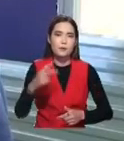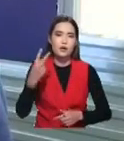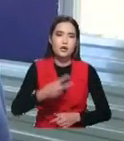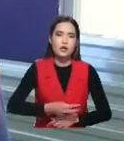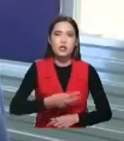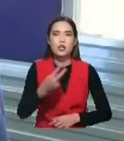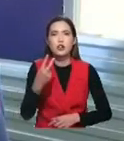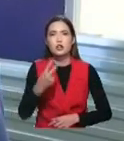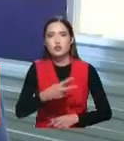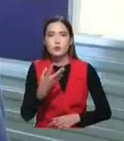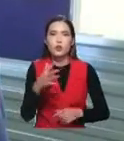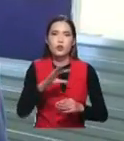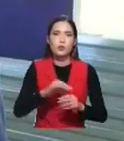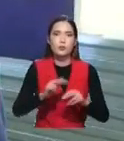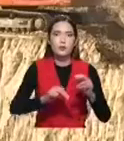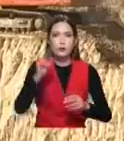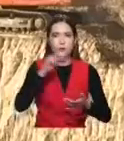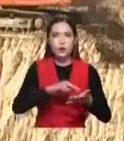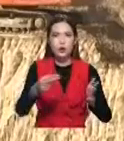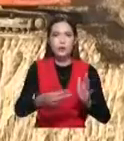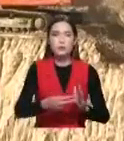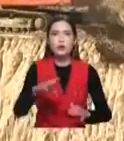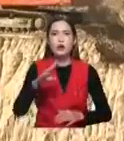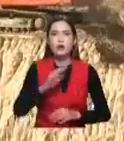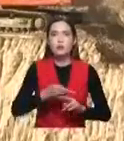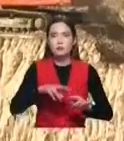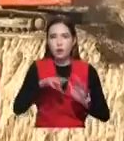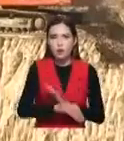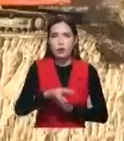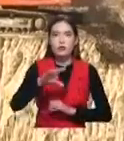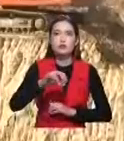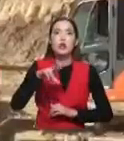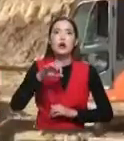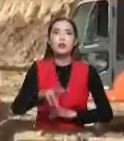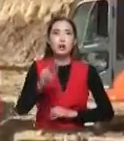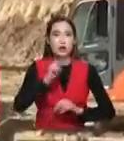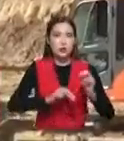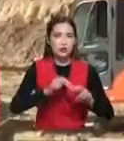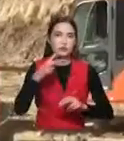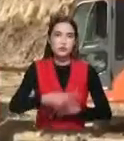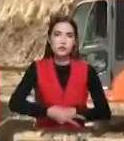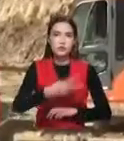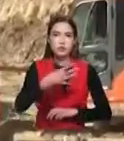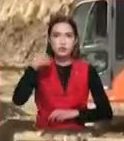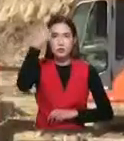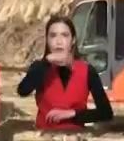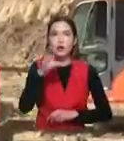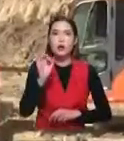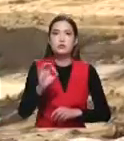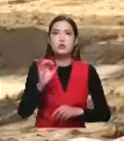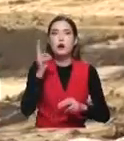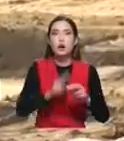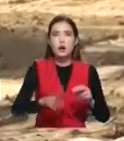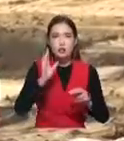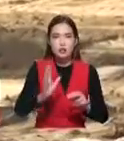23-24 жылдар 10 мектеп салынады деп жоспарлап отырмыз. Долан'дағы құрылыс жұмыстары 2024 жылдың қазан айында аяқталады деп